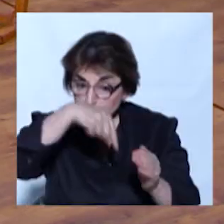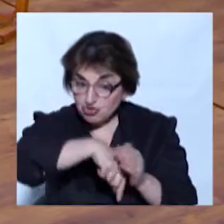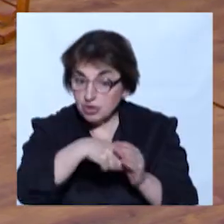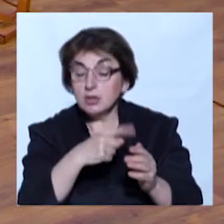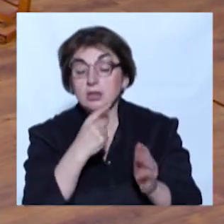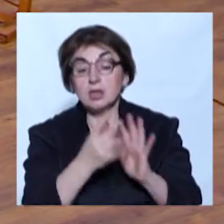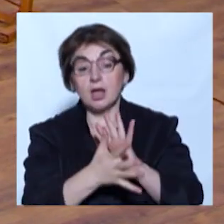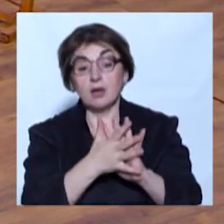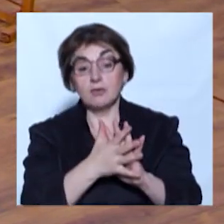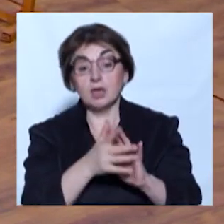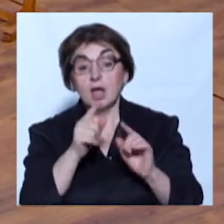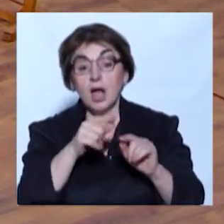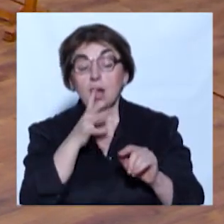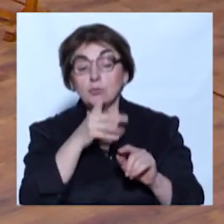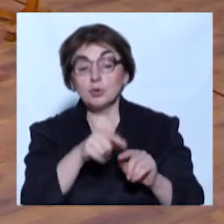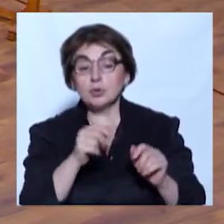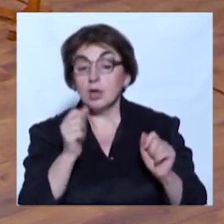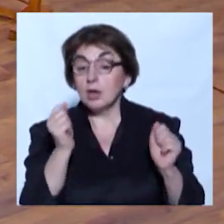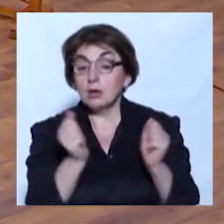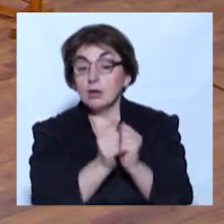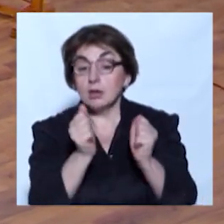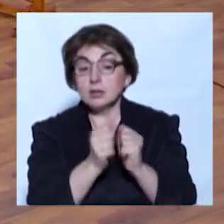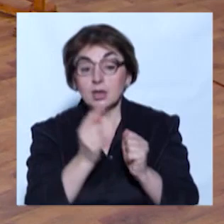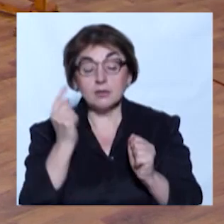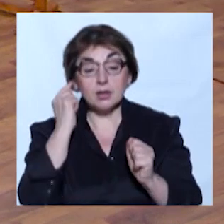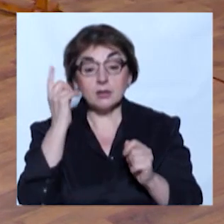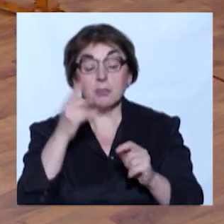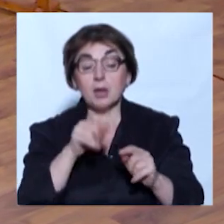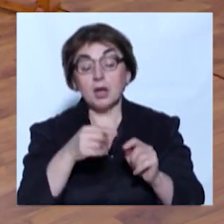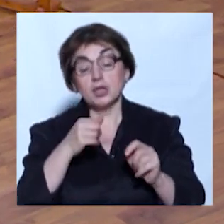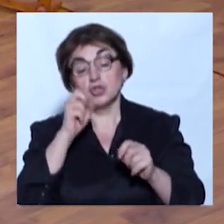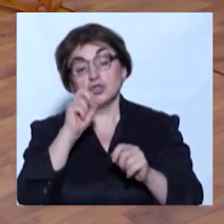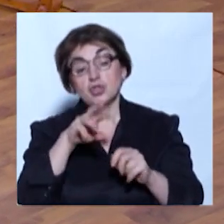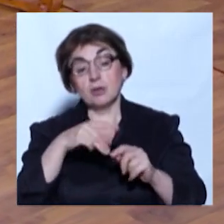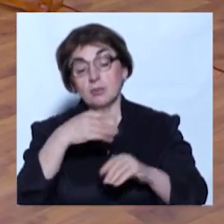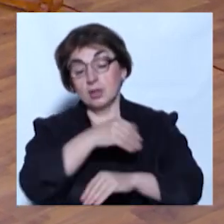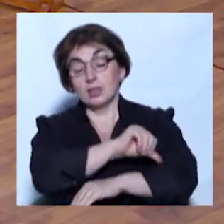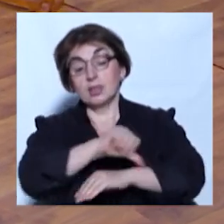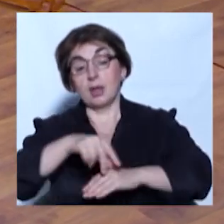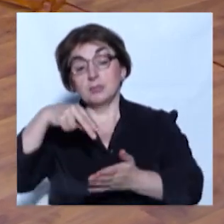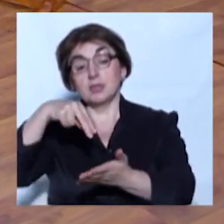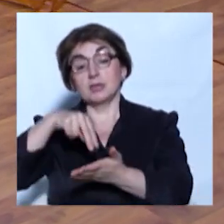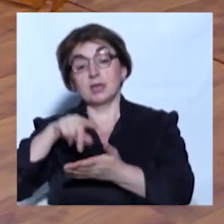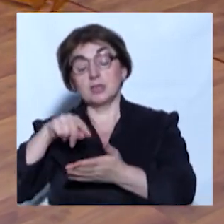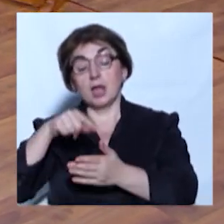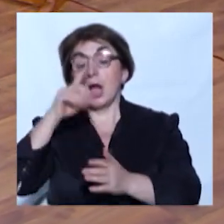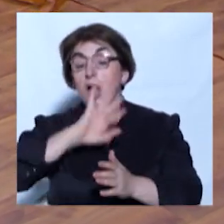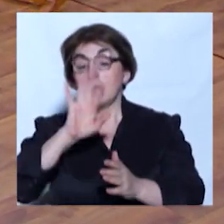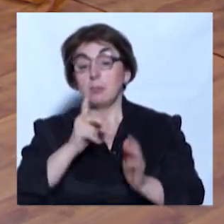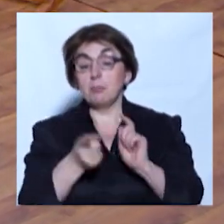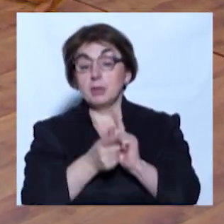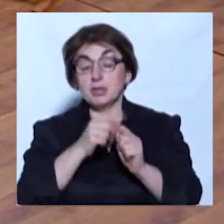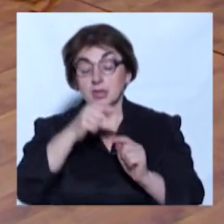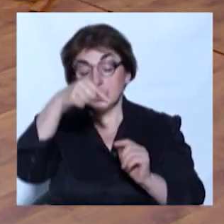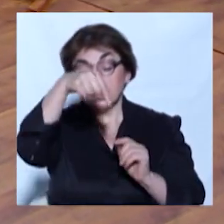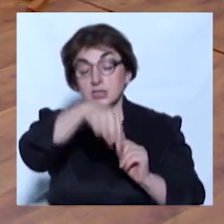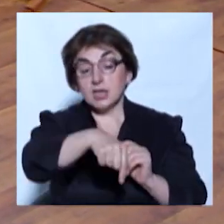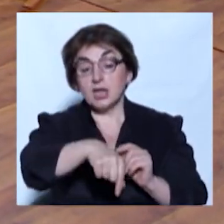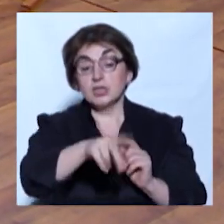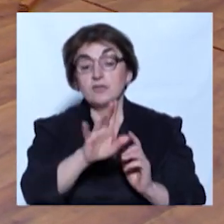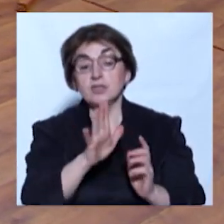მირტყმის შედეგად წარმოქმნილი ბგერის ხმას, ვიდრე ნაპირზე მყოფი თქვენი მეგობარი. Და ბოლოს პატარა ზღაპარი მინდა